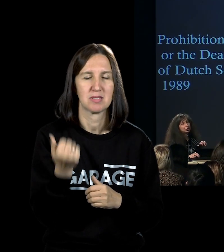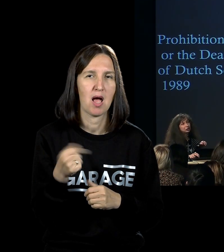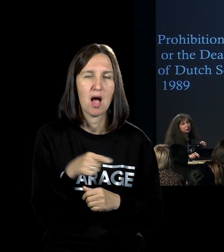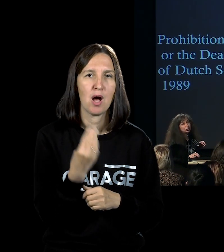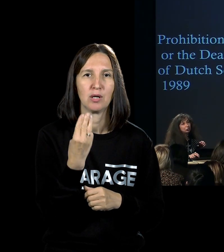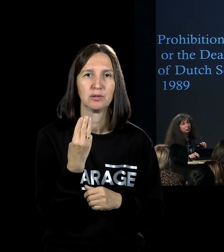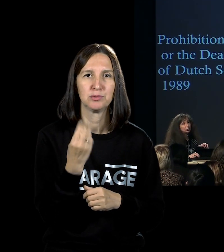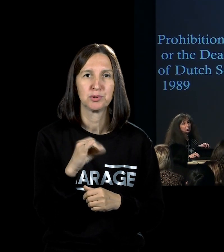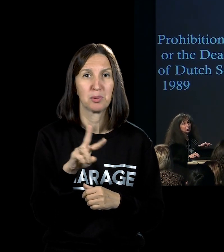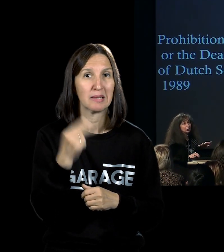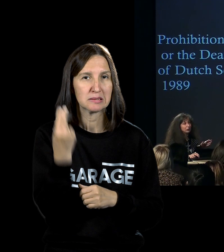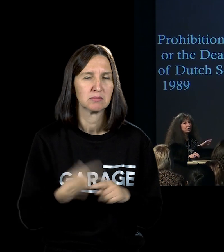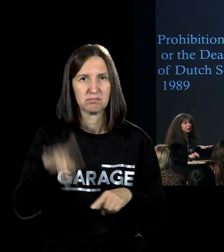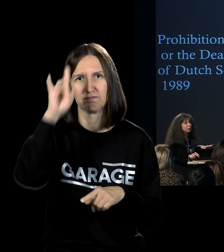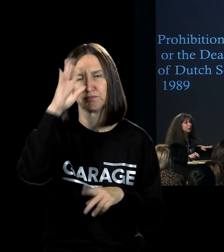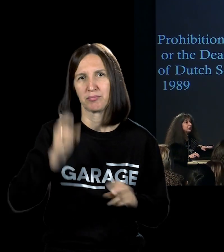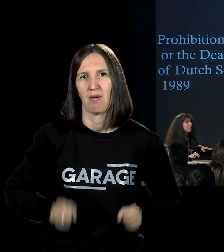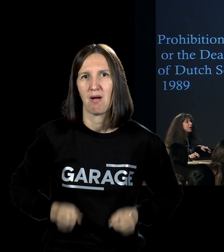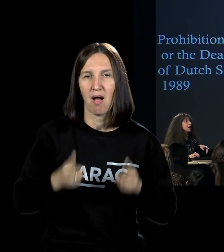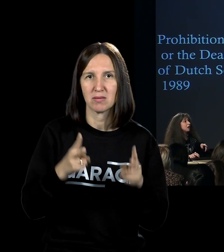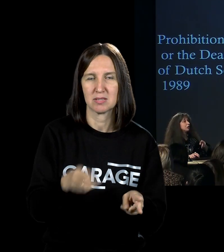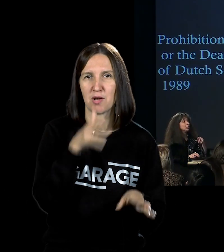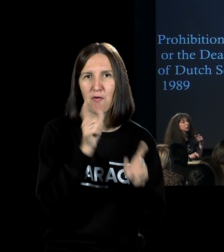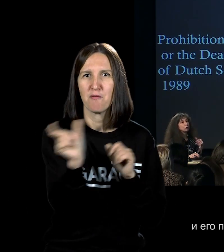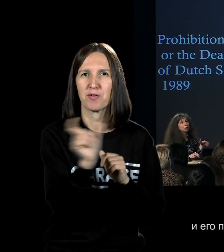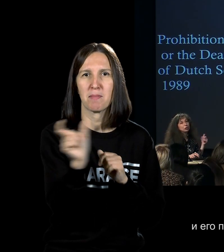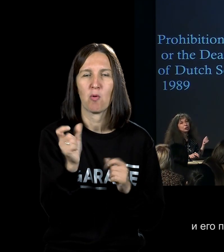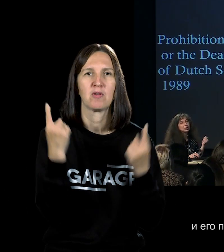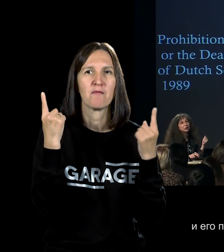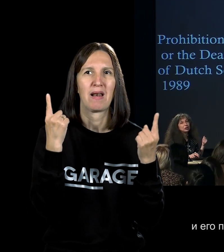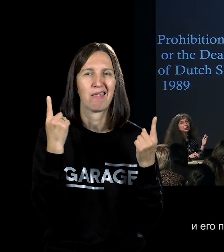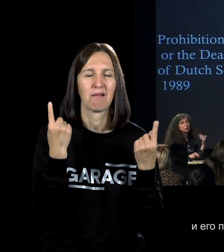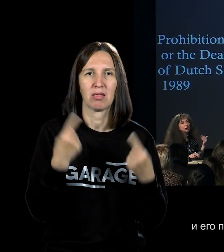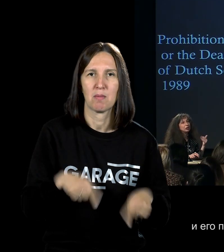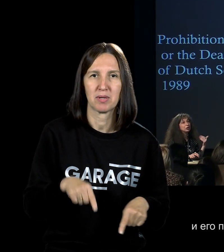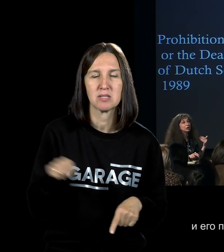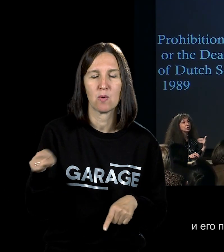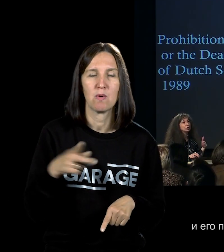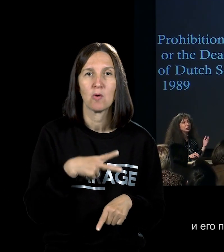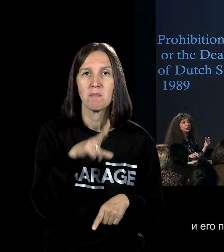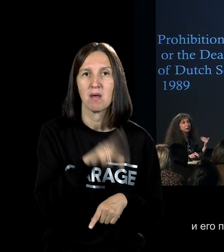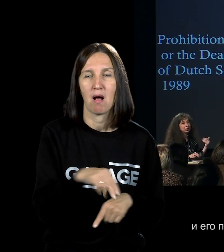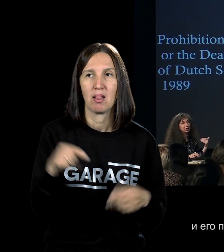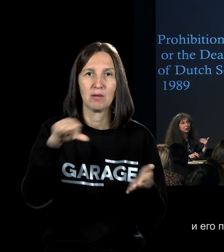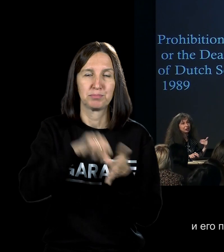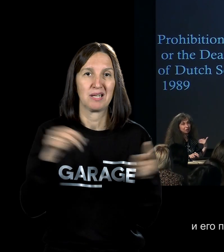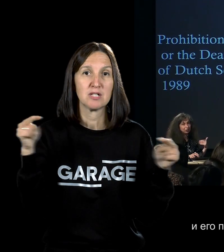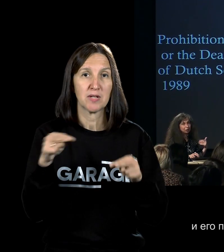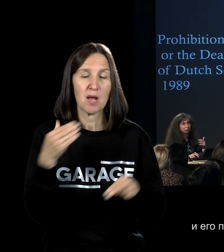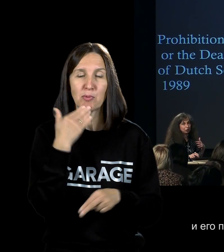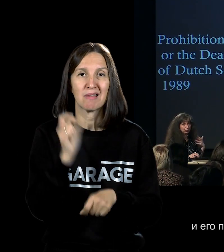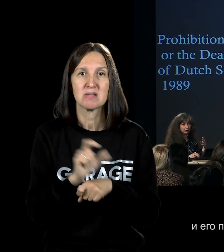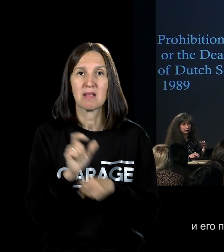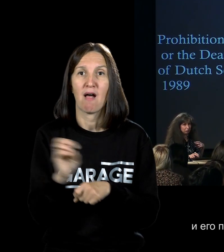знаменитый гангстер, который времен Великой депрессии, который умирал при свидетеле случайно, и так оказалось, что действительно те последние